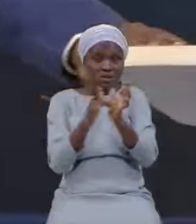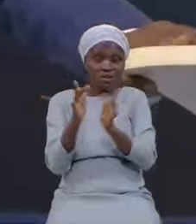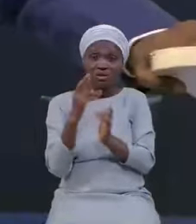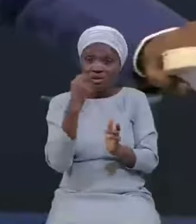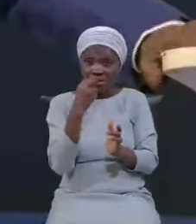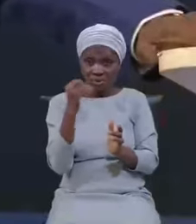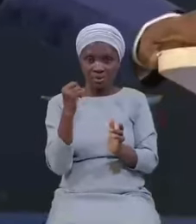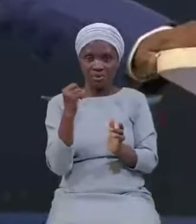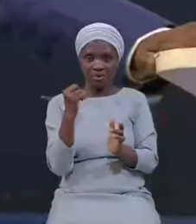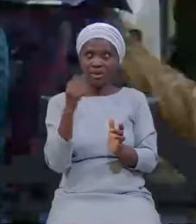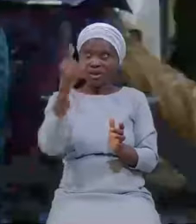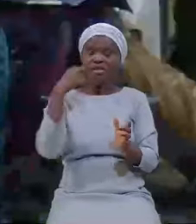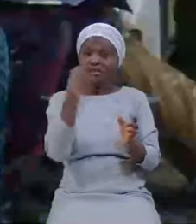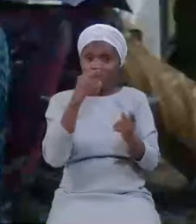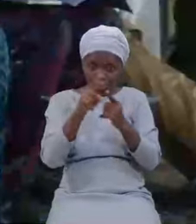ce soir.